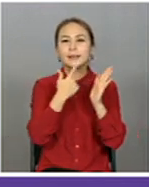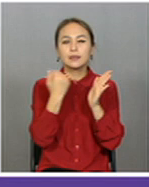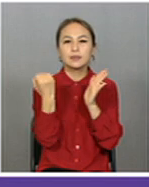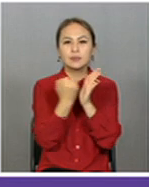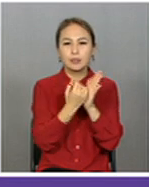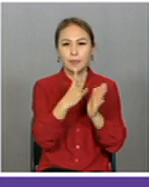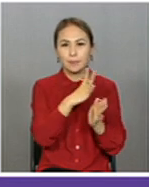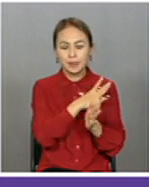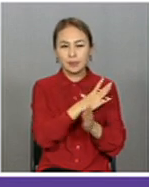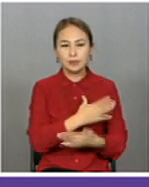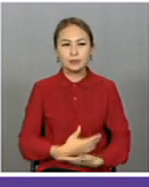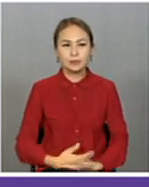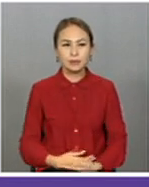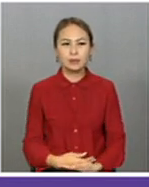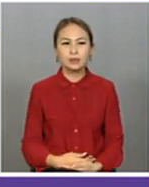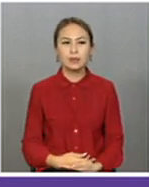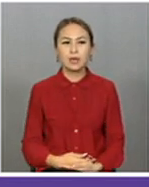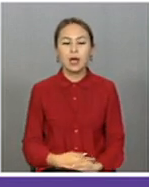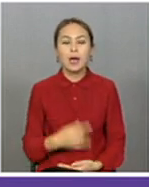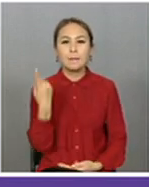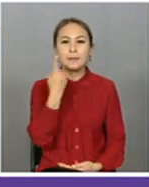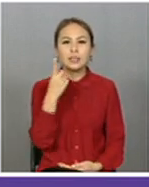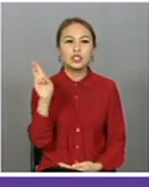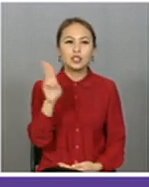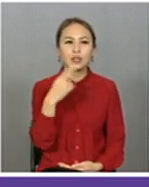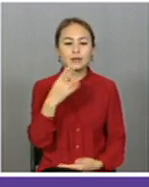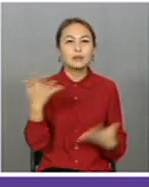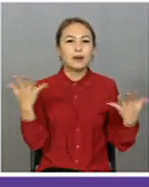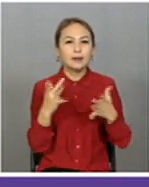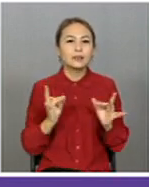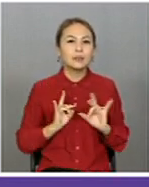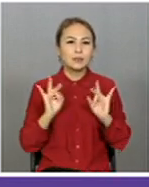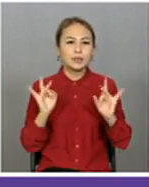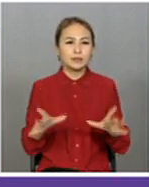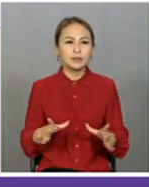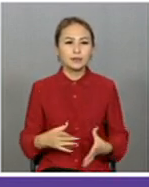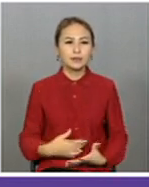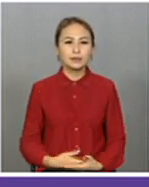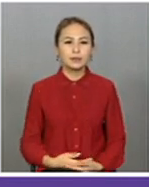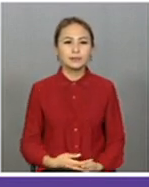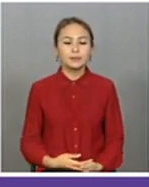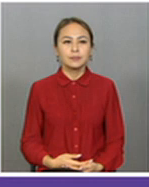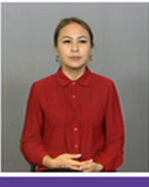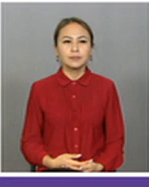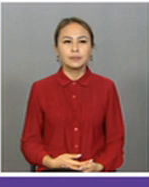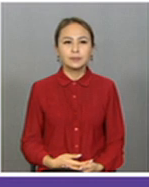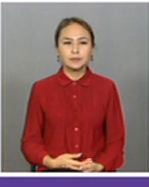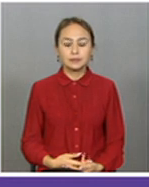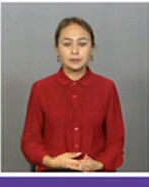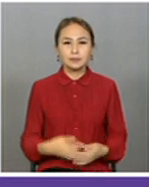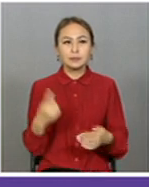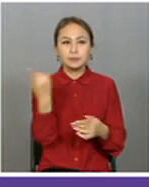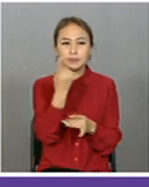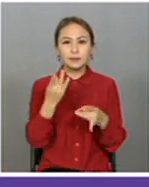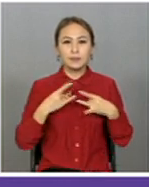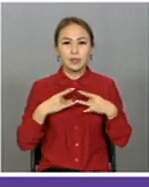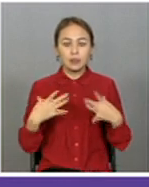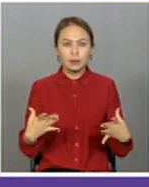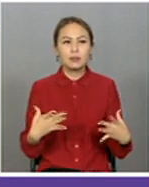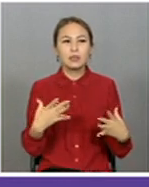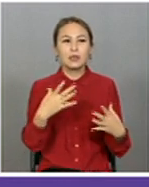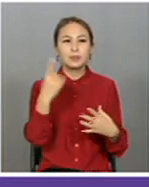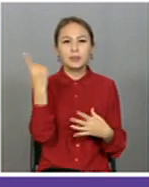белгілейді. Бірінші желтоқсан қандай мереке күні деп ойлайсыңдар? Бірінші желтоқсан